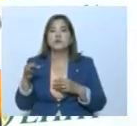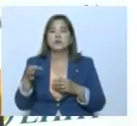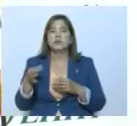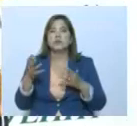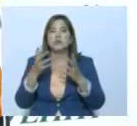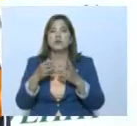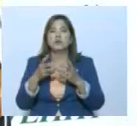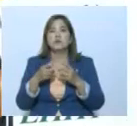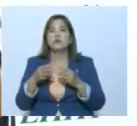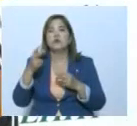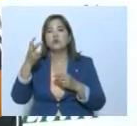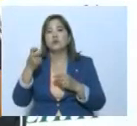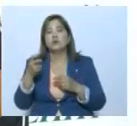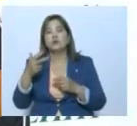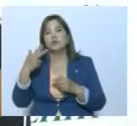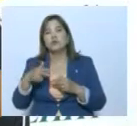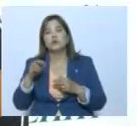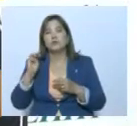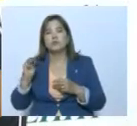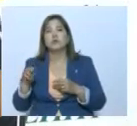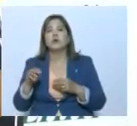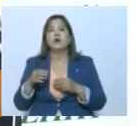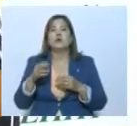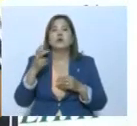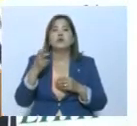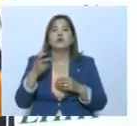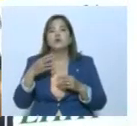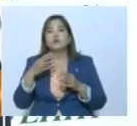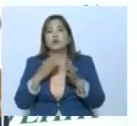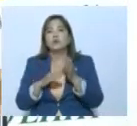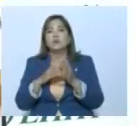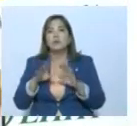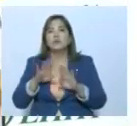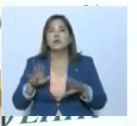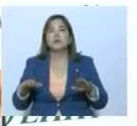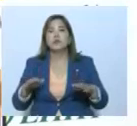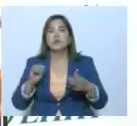алсақ 330.390 бала тіркелді. Олардың шотына